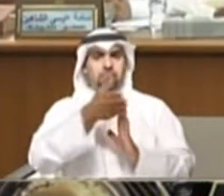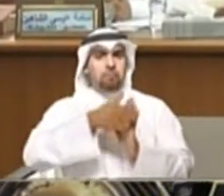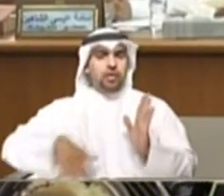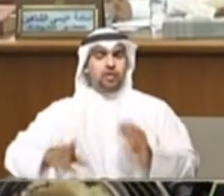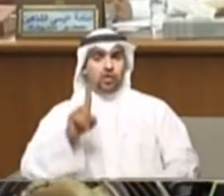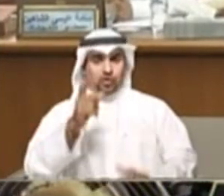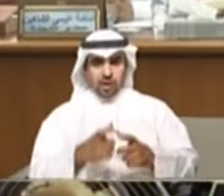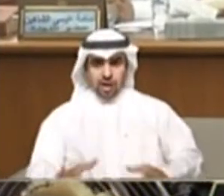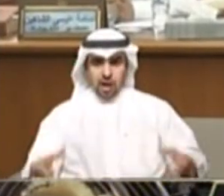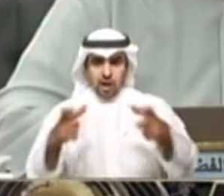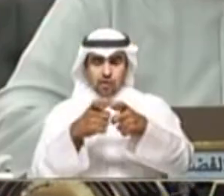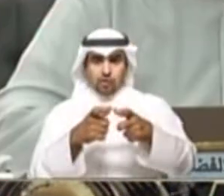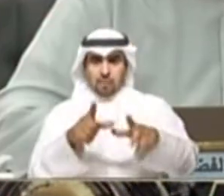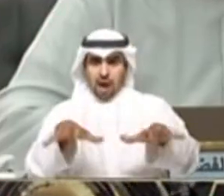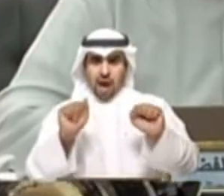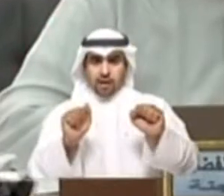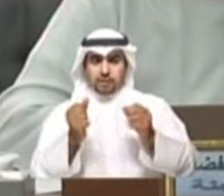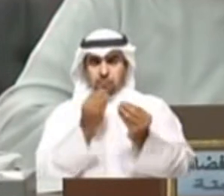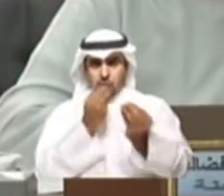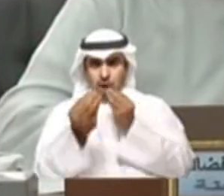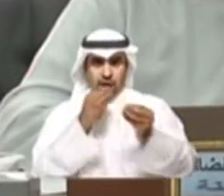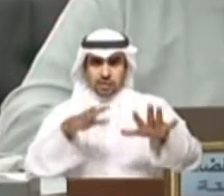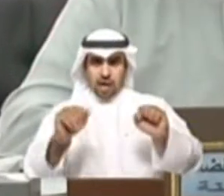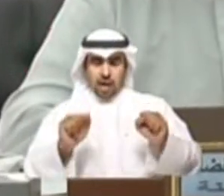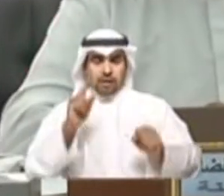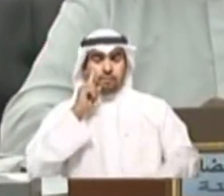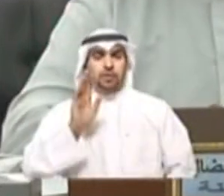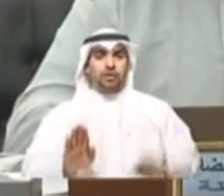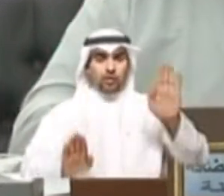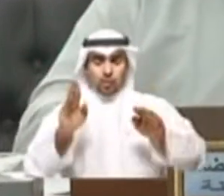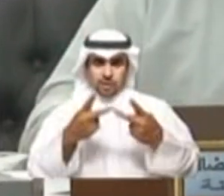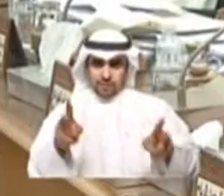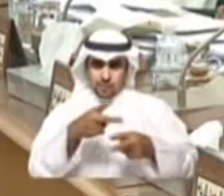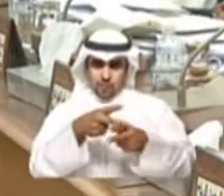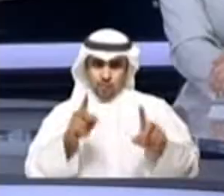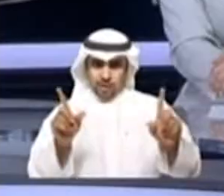جلسته العادية المقبلة مناقشة والتصويت عليها. نواف الشراكي، تلفزيون دولة الكويت.